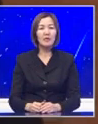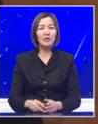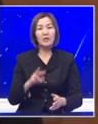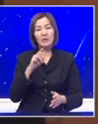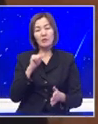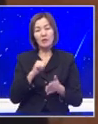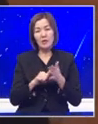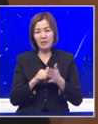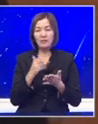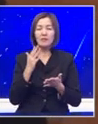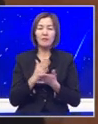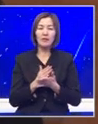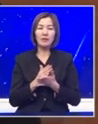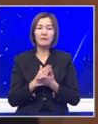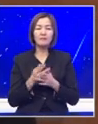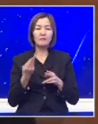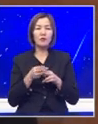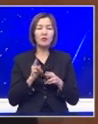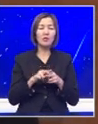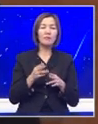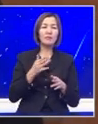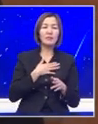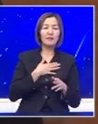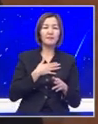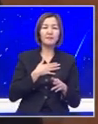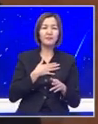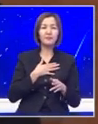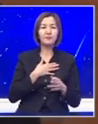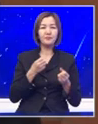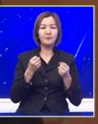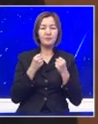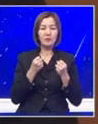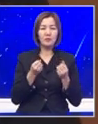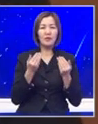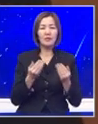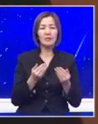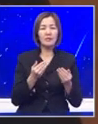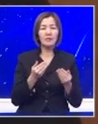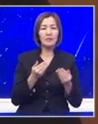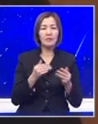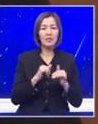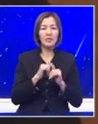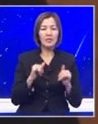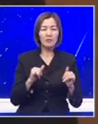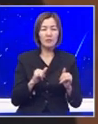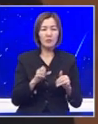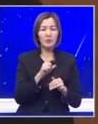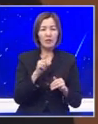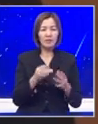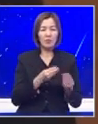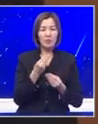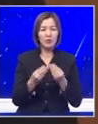болды. Өйткені мына бізде спортымыз қазір ақсап тұр. Азия ойындарында